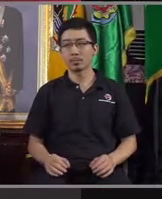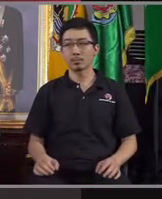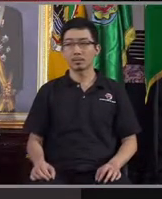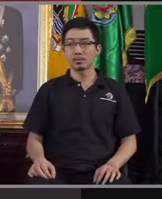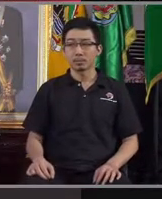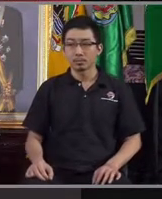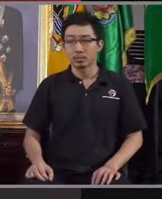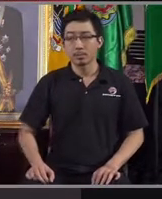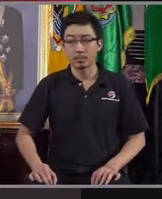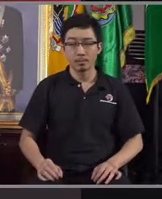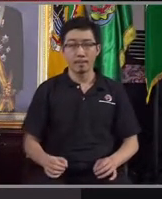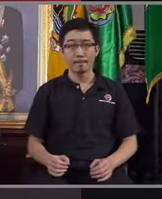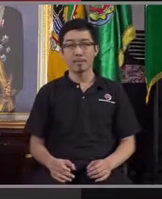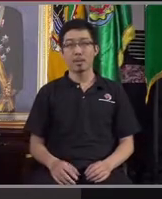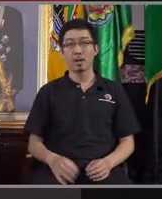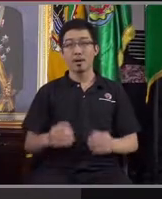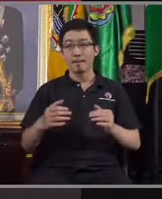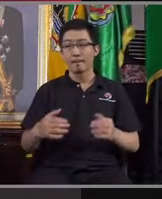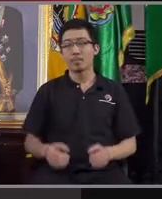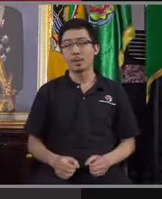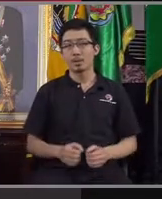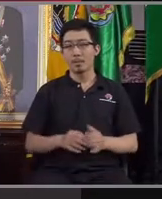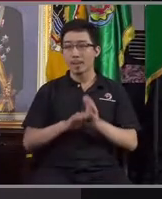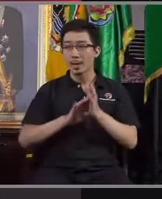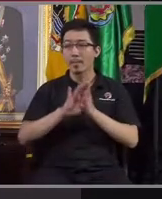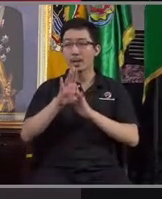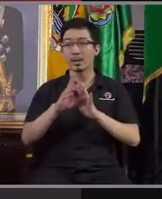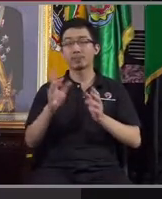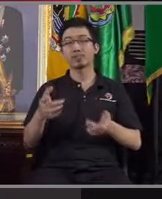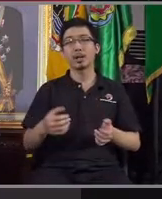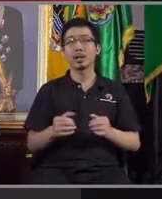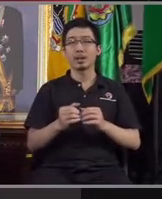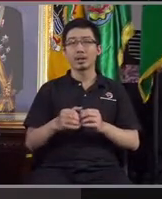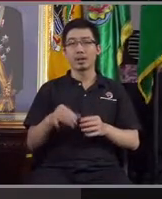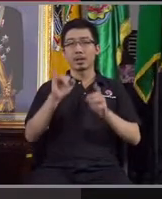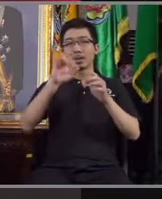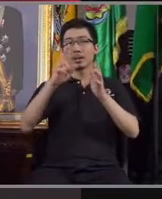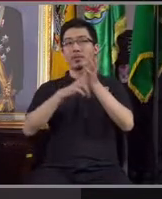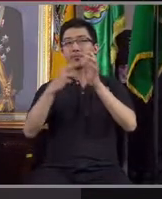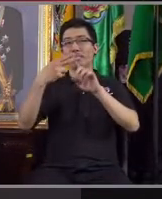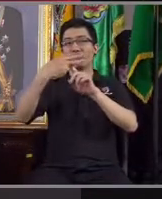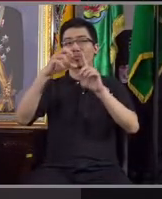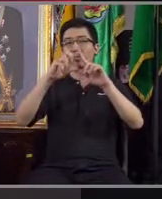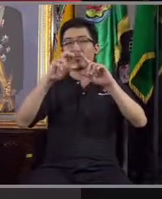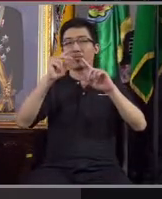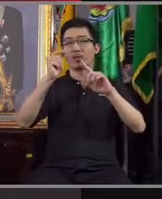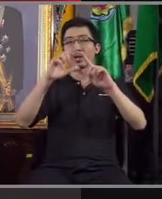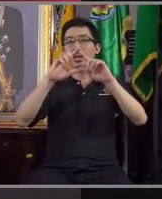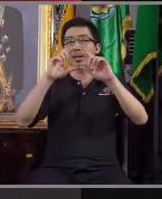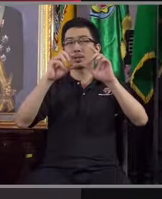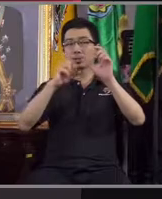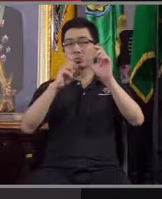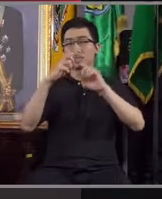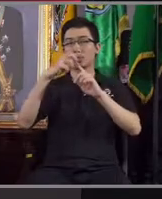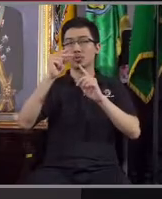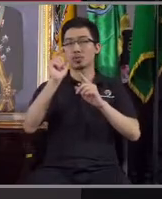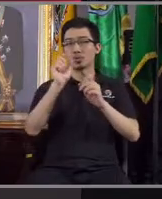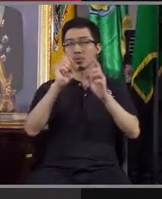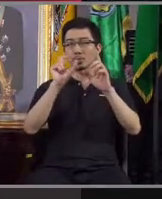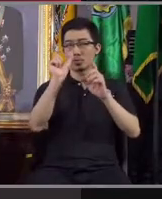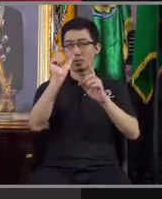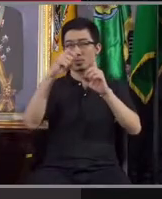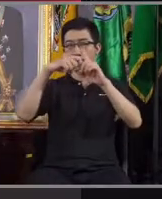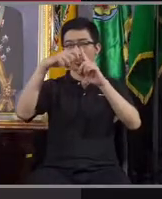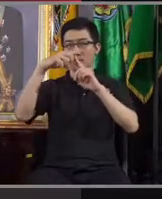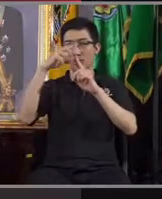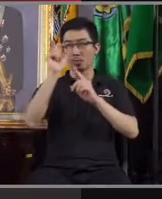juga pengembangan. Dan juga yang terakhir adalah infrastruktur. SDM kita ada 1 juta lebih SDM.